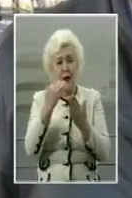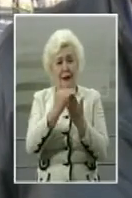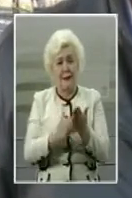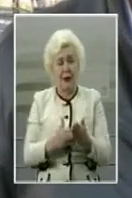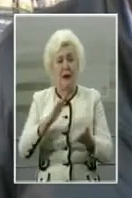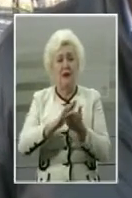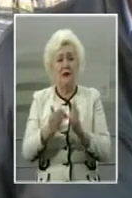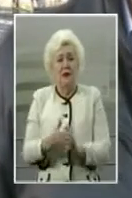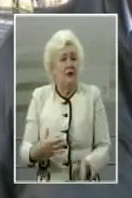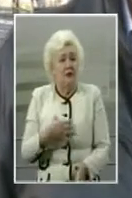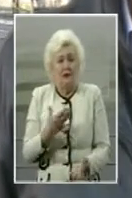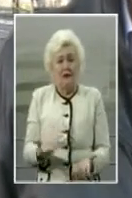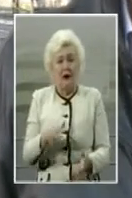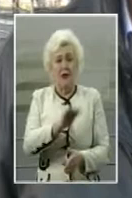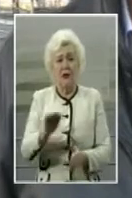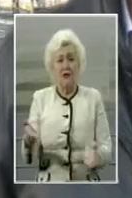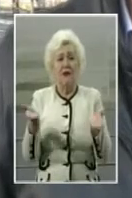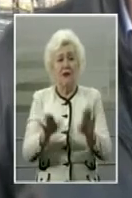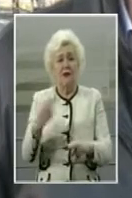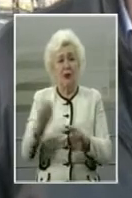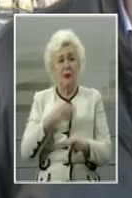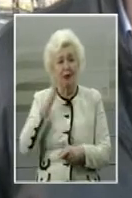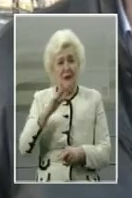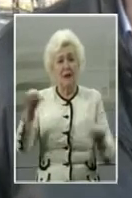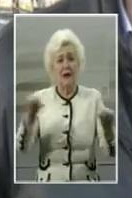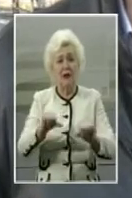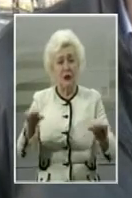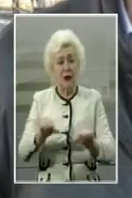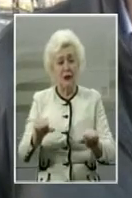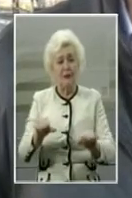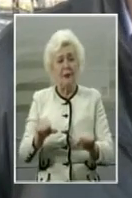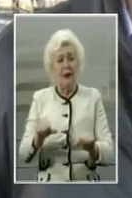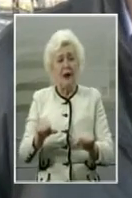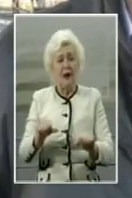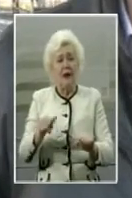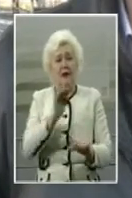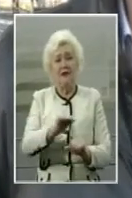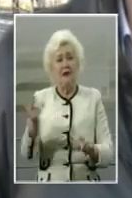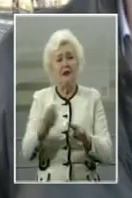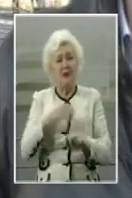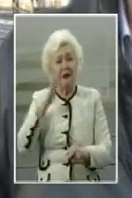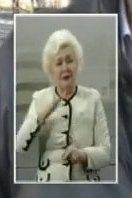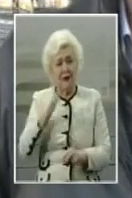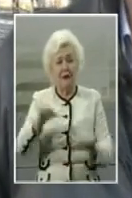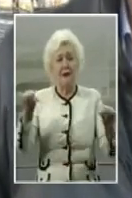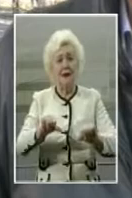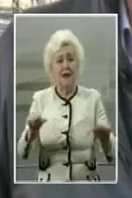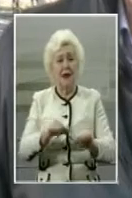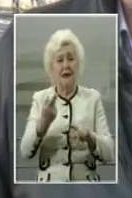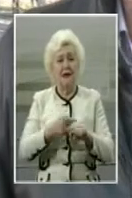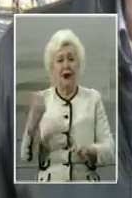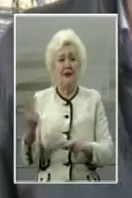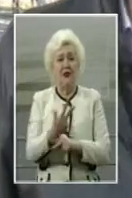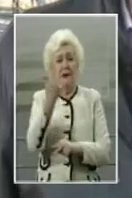Ситуація аховська, звісно. Діти залишаються без води, столові у нас працюють. Ситуація жахлива. Діти без води. Їдальня, де